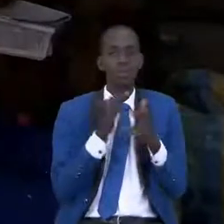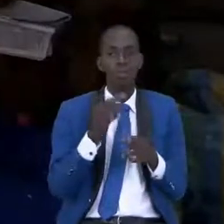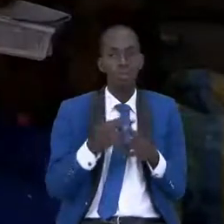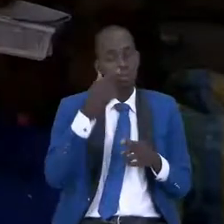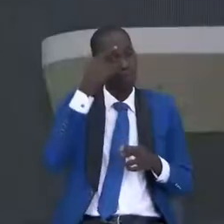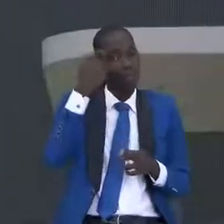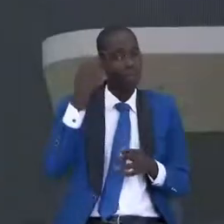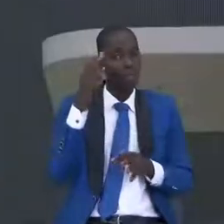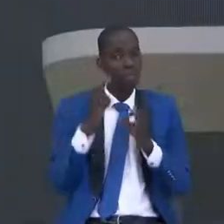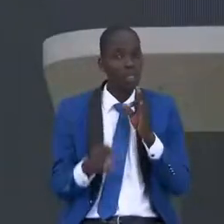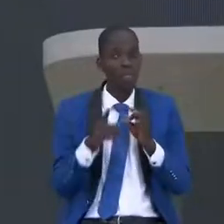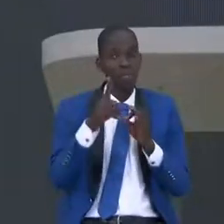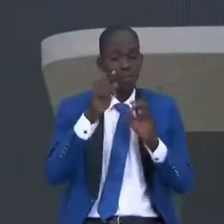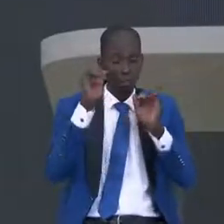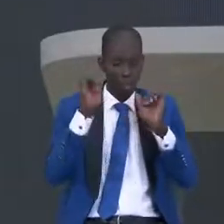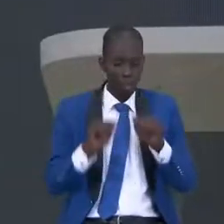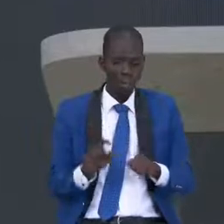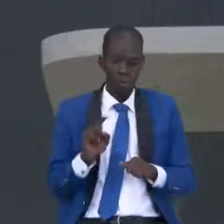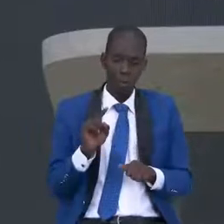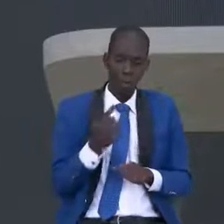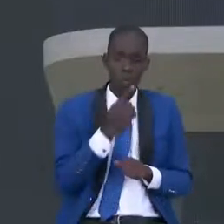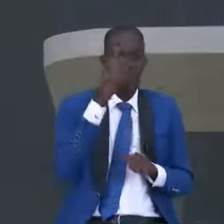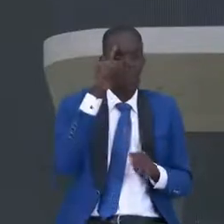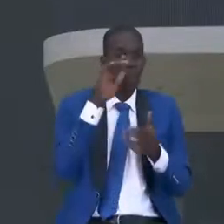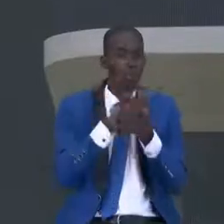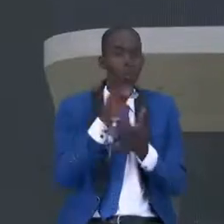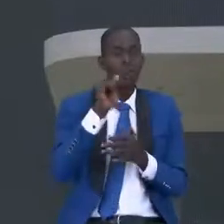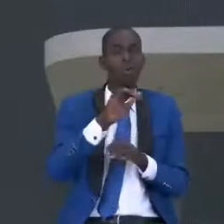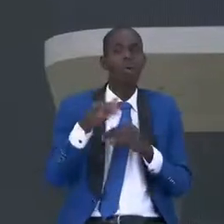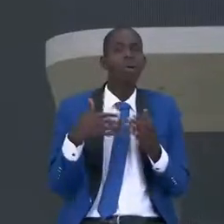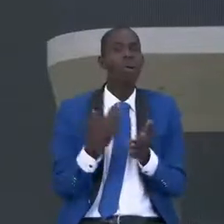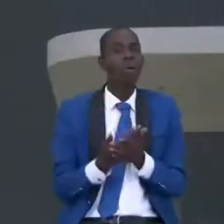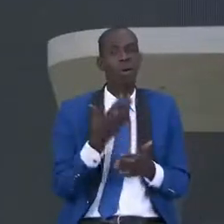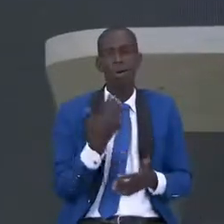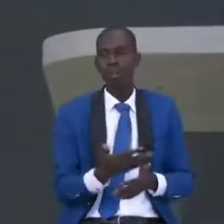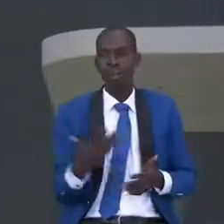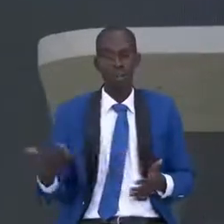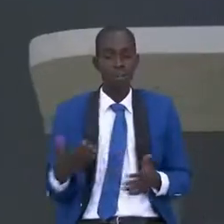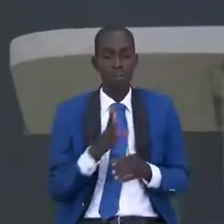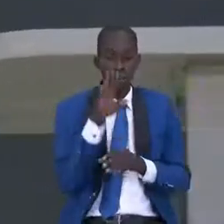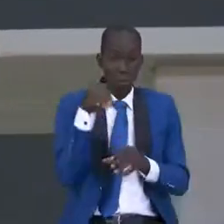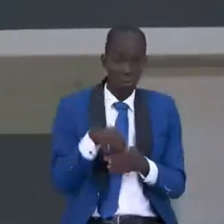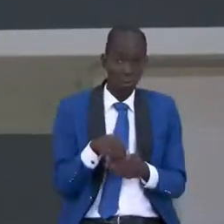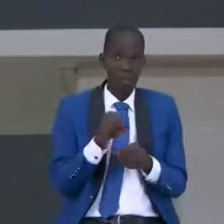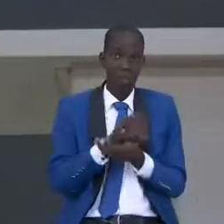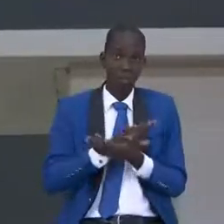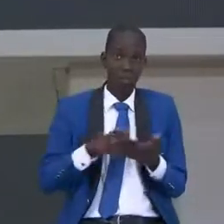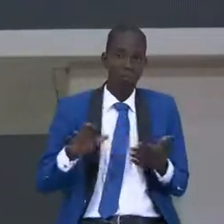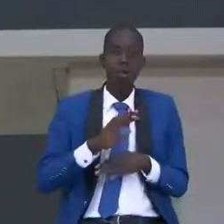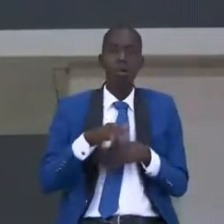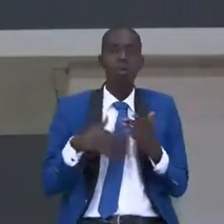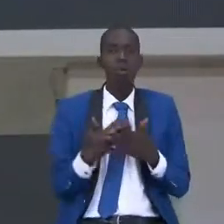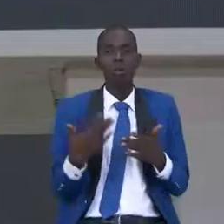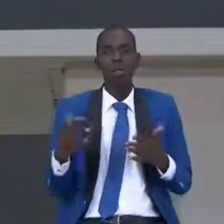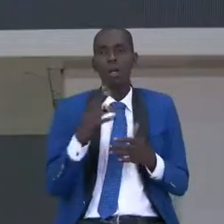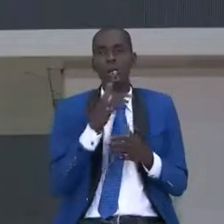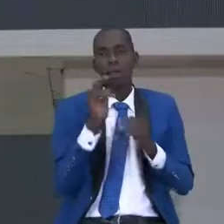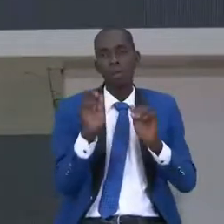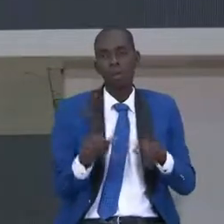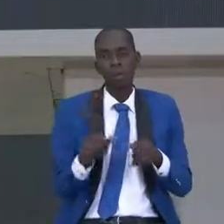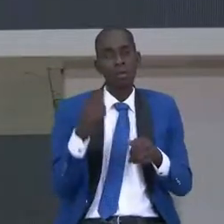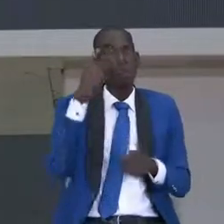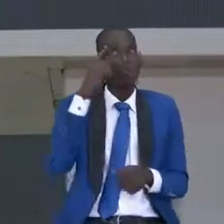Parce que si tu peux seulement croire, tout est possible, y compris la sanctification, tout est possible à celui